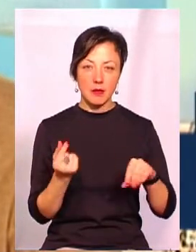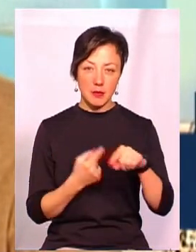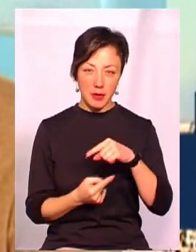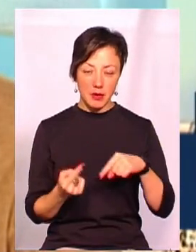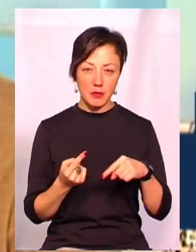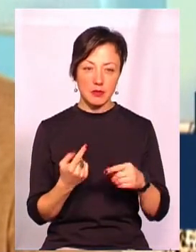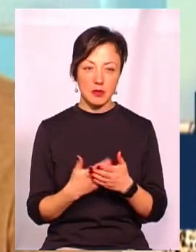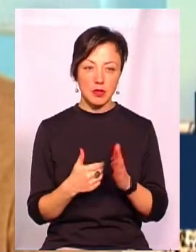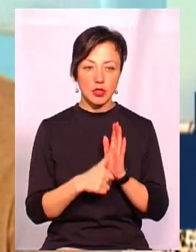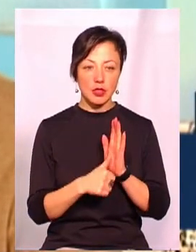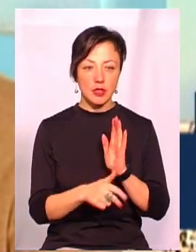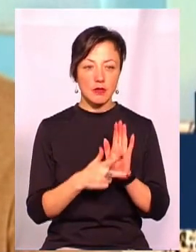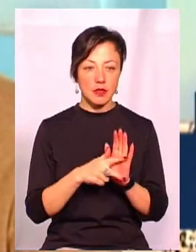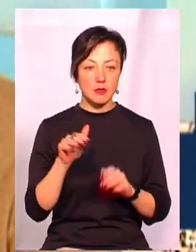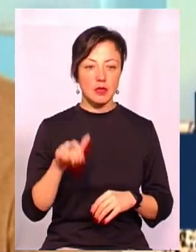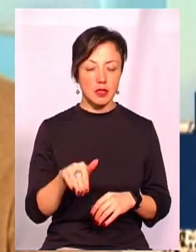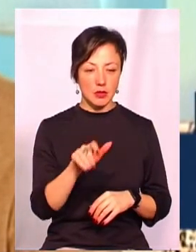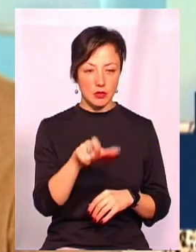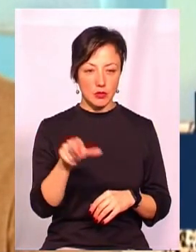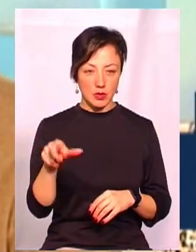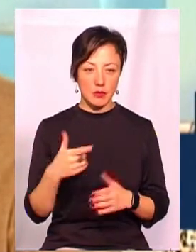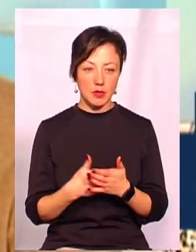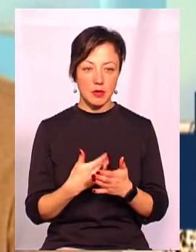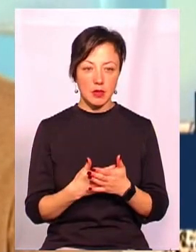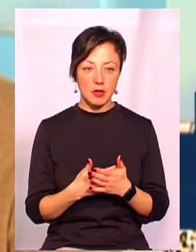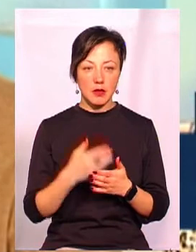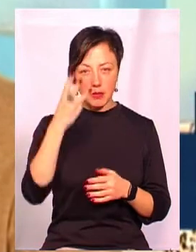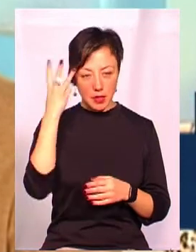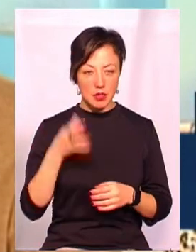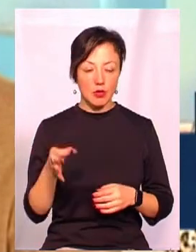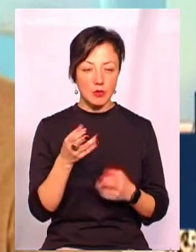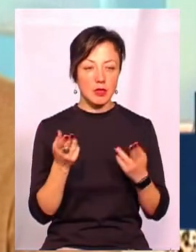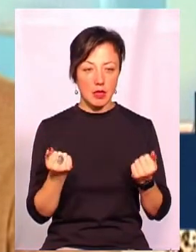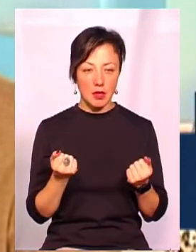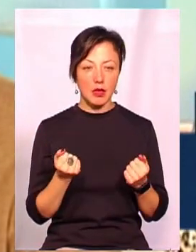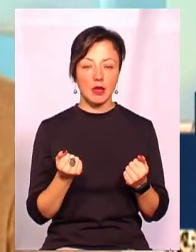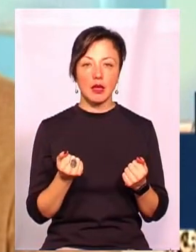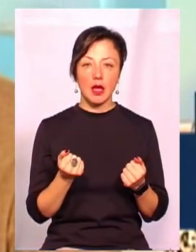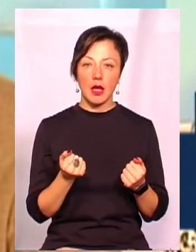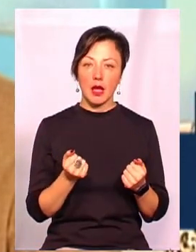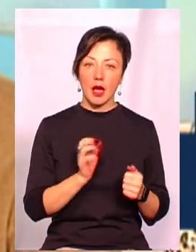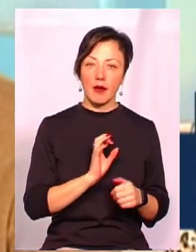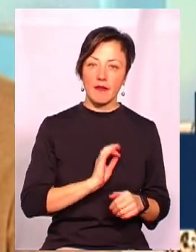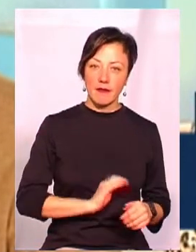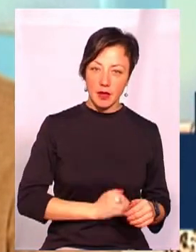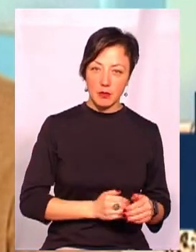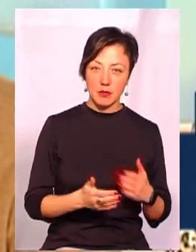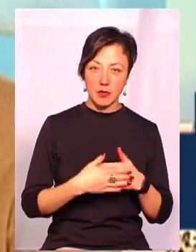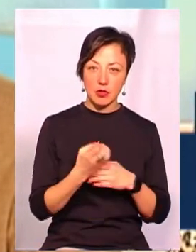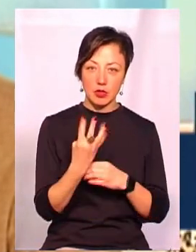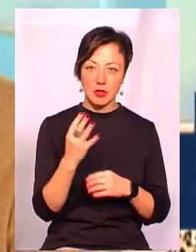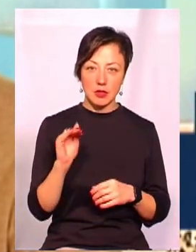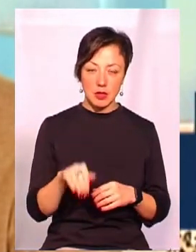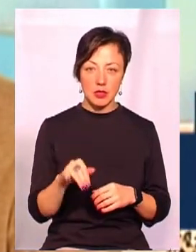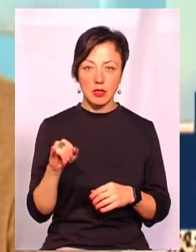підприємництва 68 тисяч приблизно. В Хмельницькій області, да. Юридичних осіб – це біля